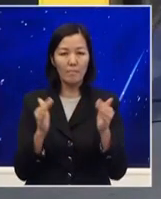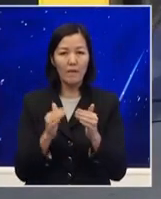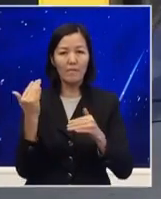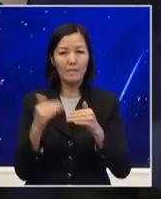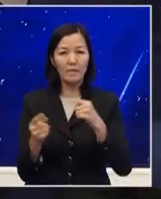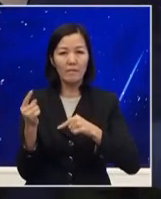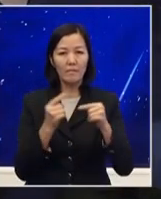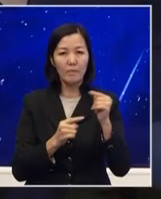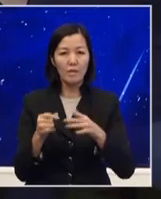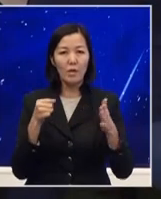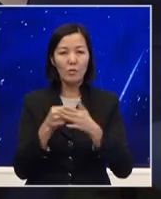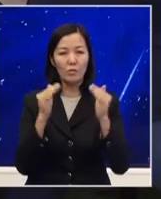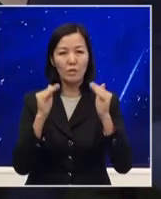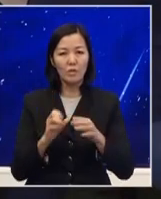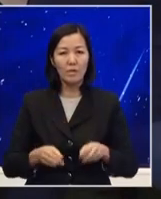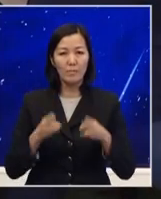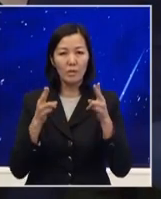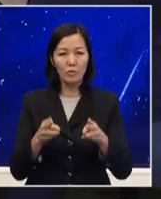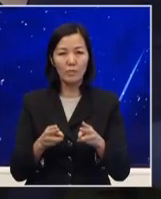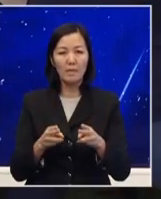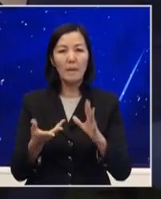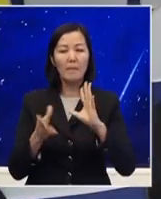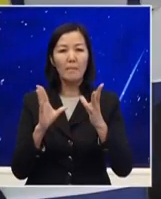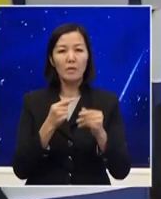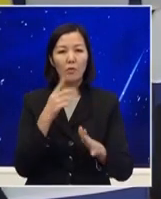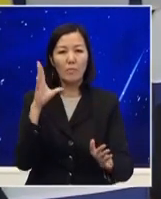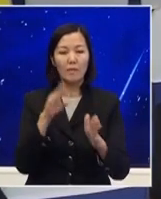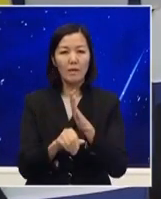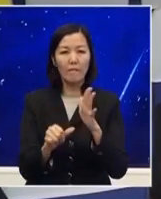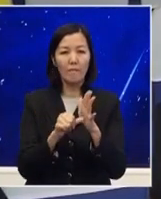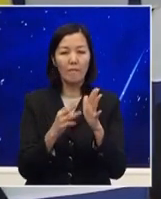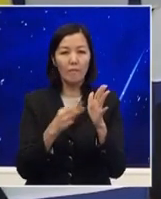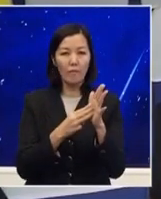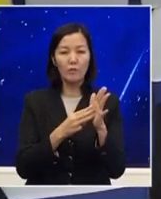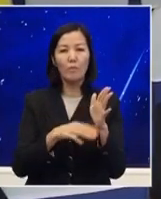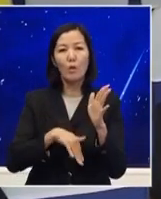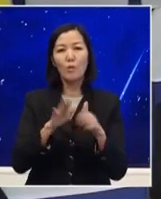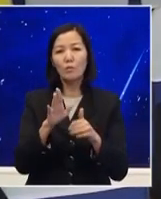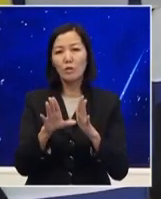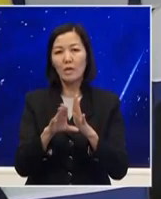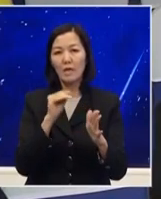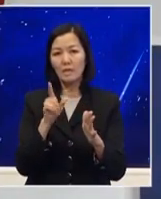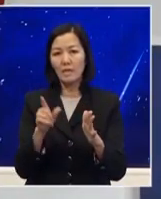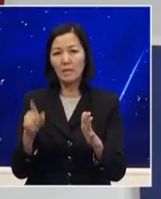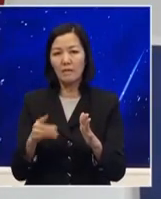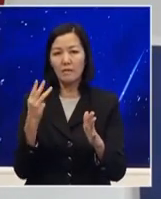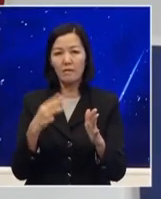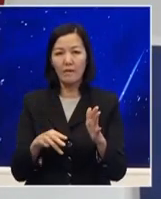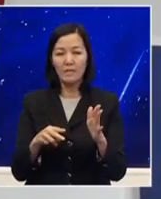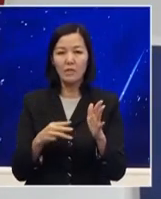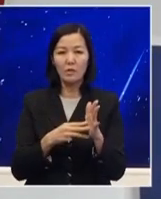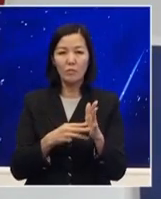среднего бизнеса до снижения преступности. По итогам голосования 8 лучших кандидатов избираются на 27-ю